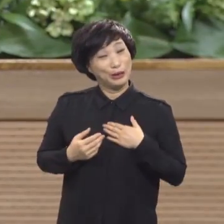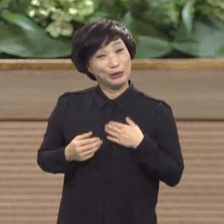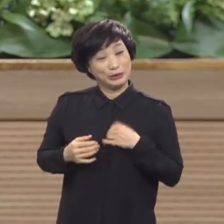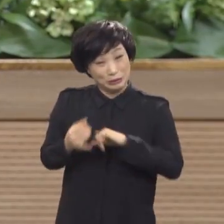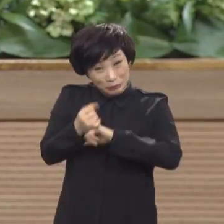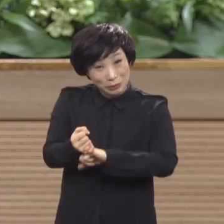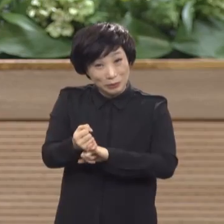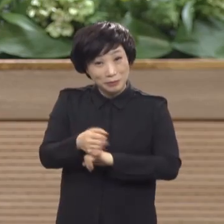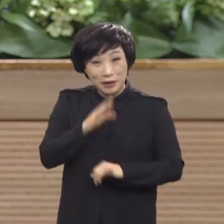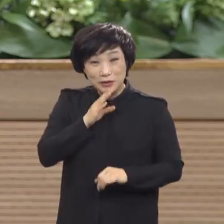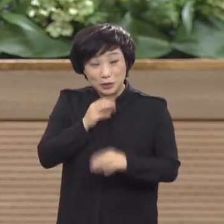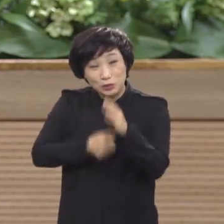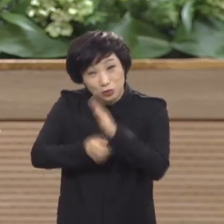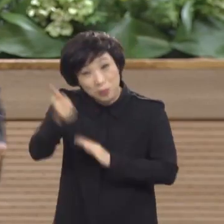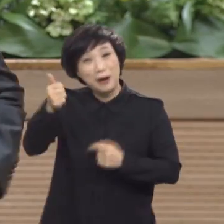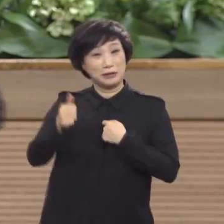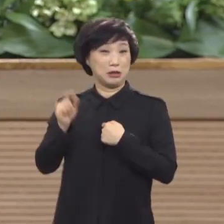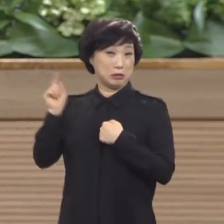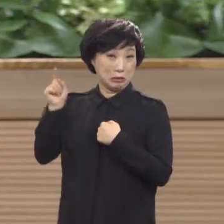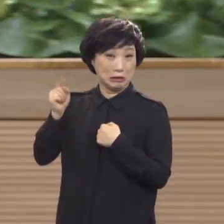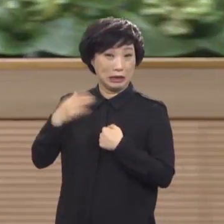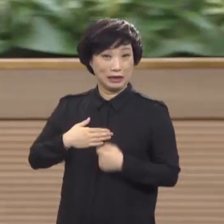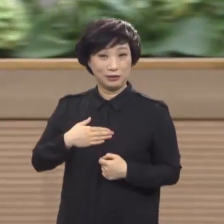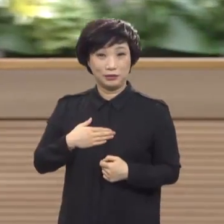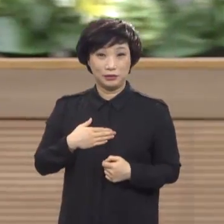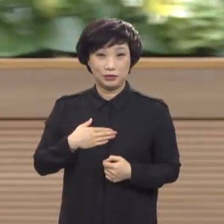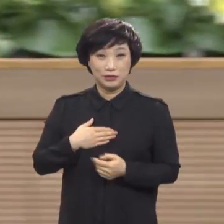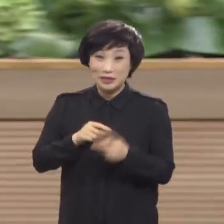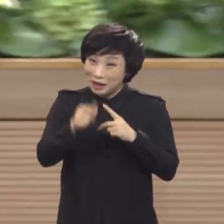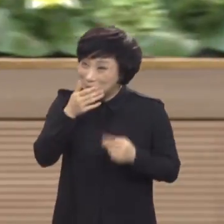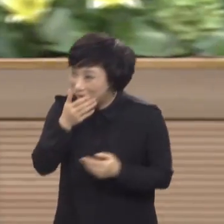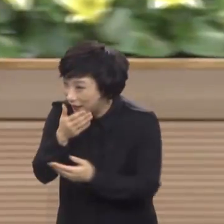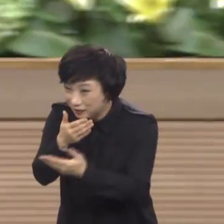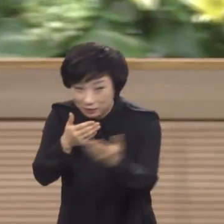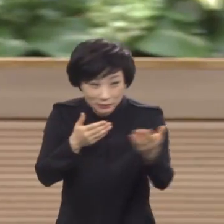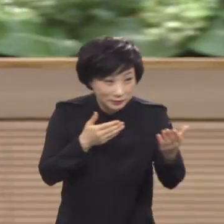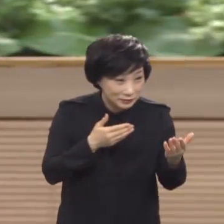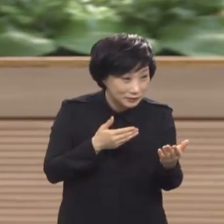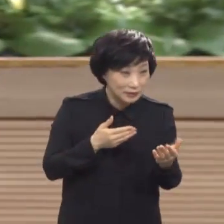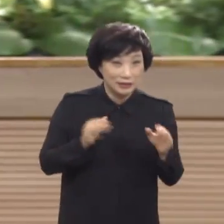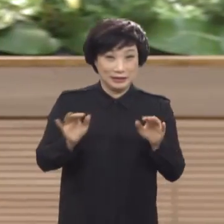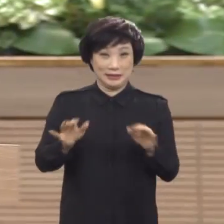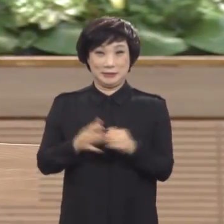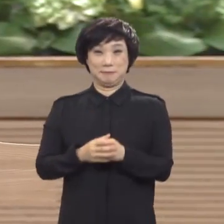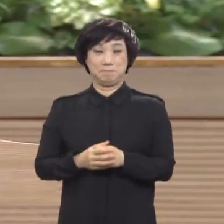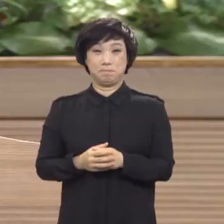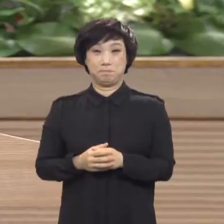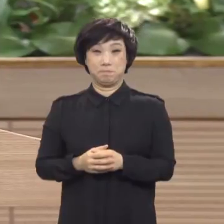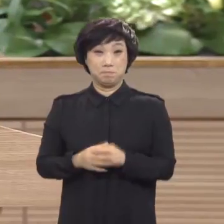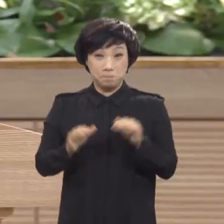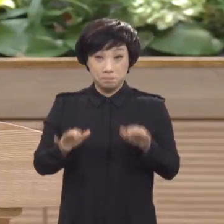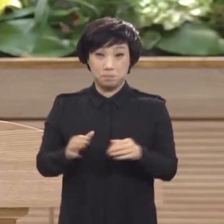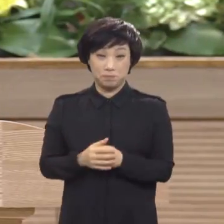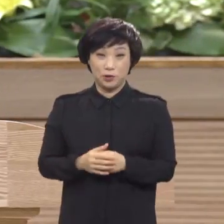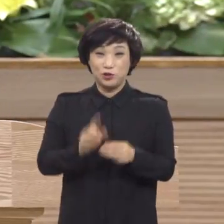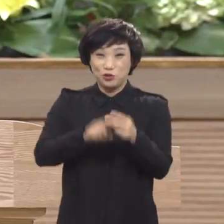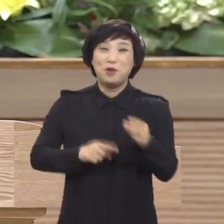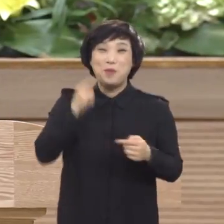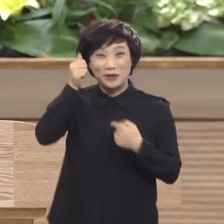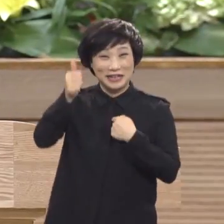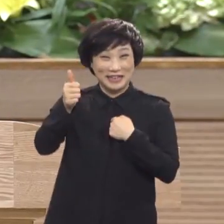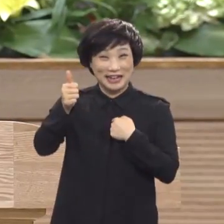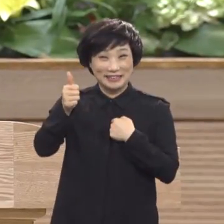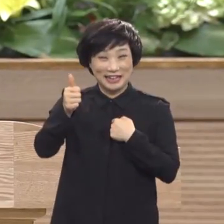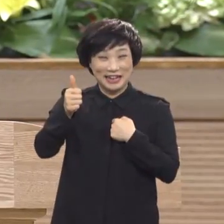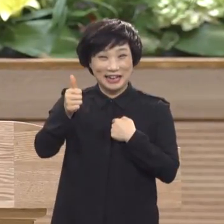생존의 정말로 소망이라 이 말입니다. 이해가 되십니까? 그래서 윤석전이